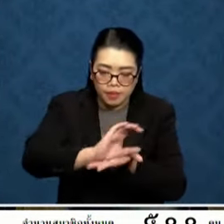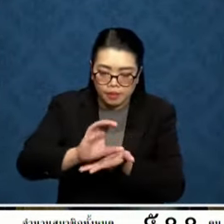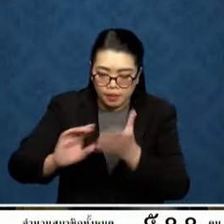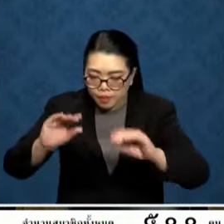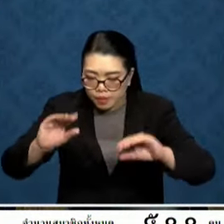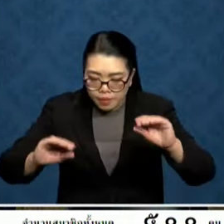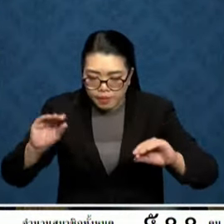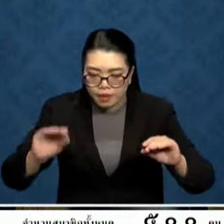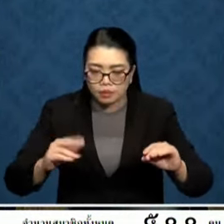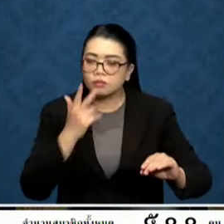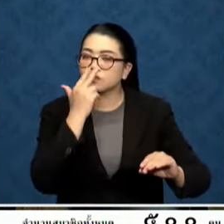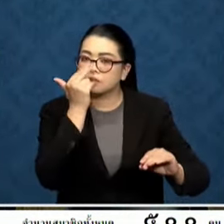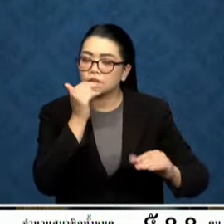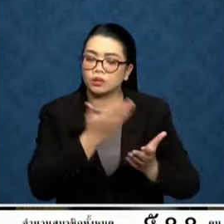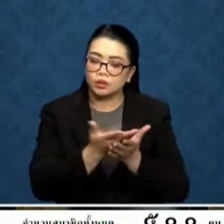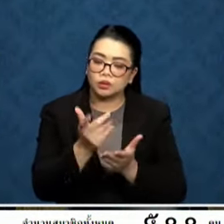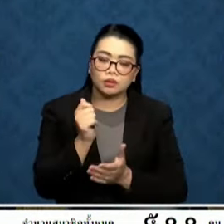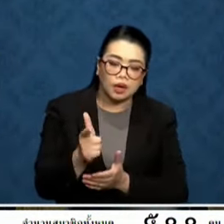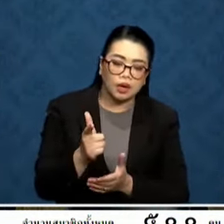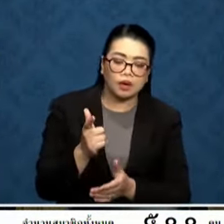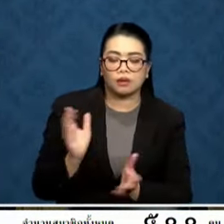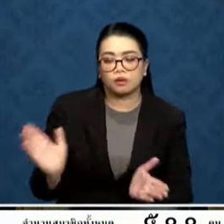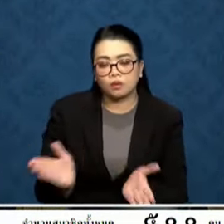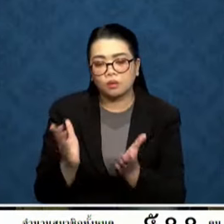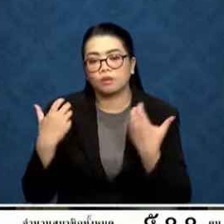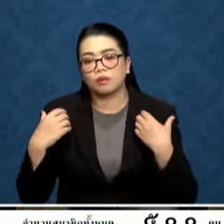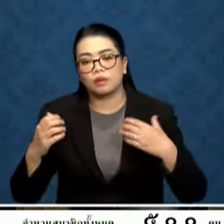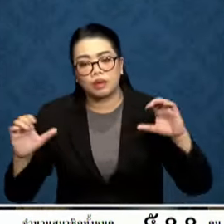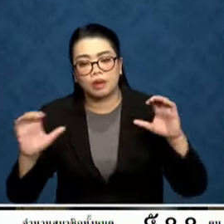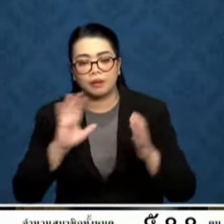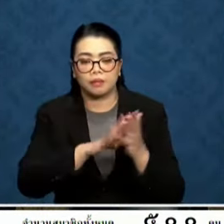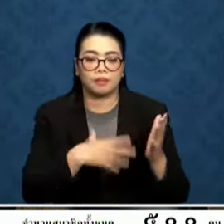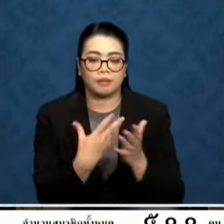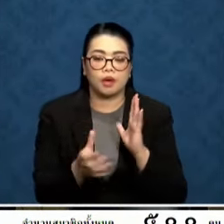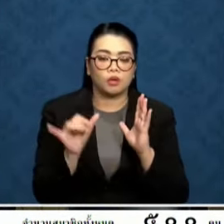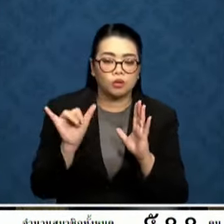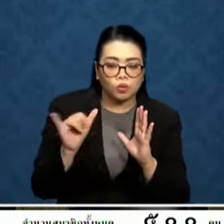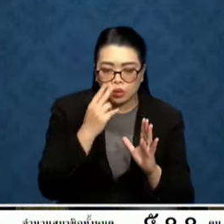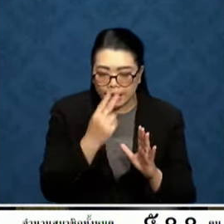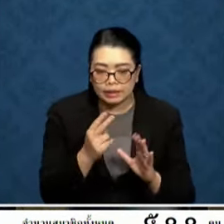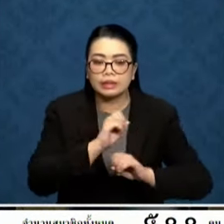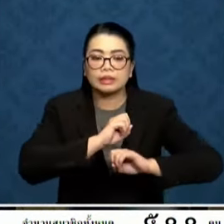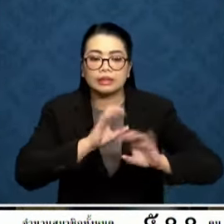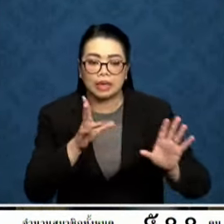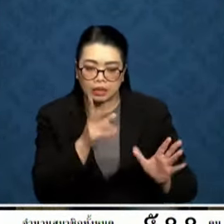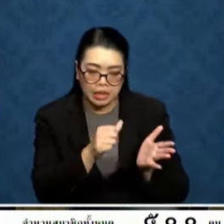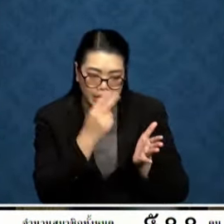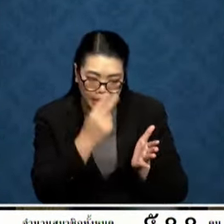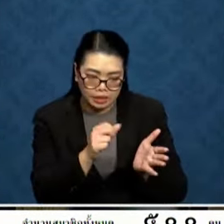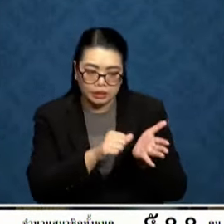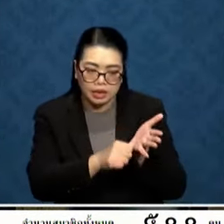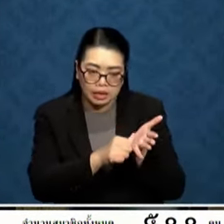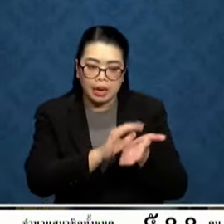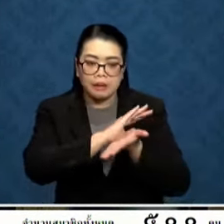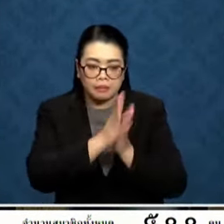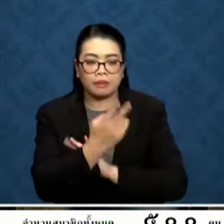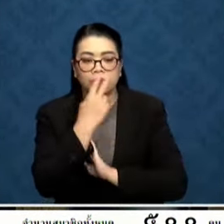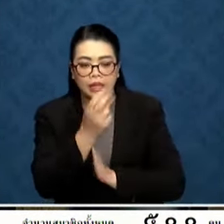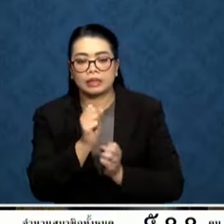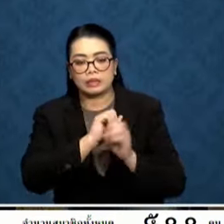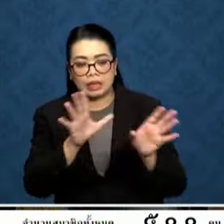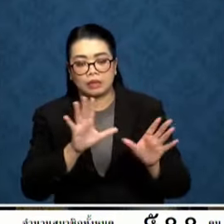เนี่ยในการจัดซื้อจัดจ้างภาครัฐอย่างมียุทธศาสตร์ครับจับต้องได้ครับเพื่อกระตุ้นการผลิตและ